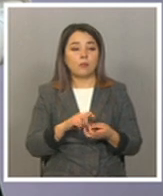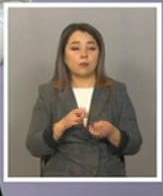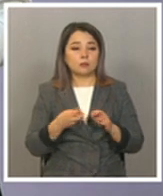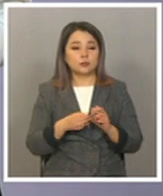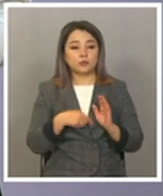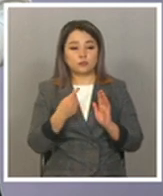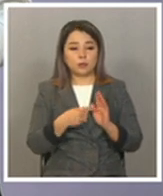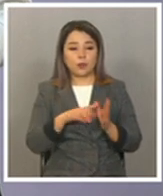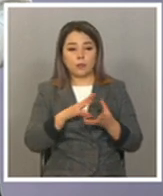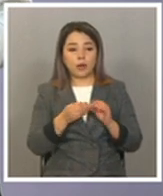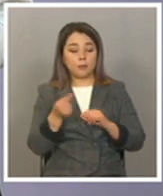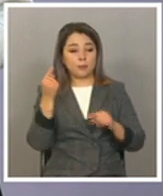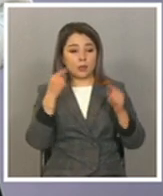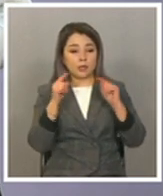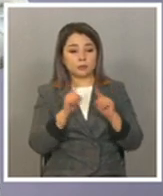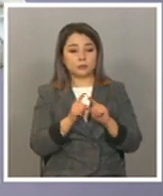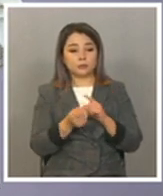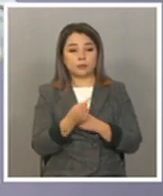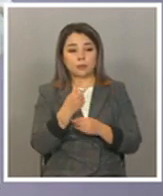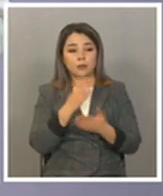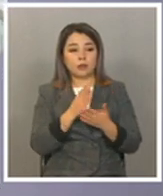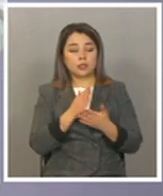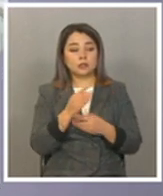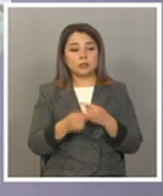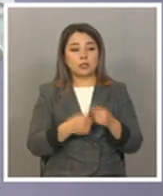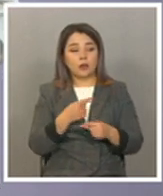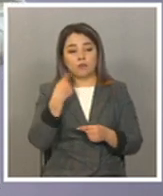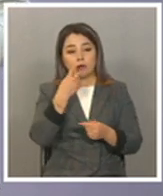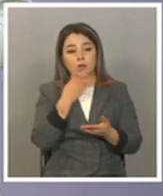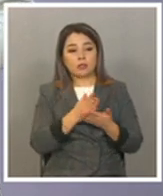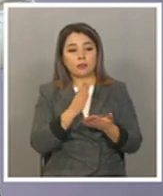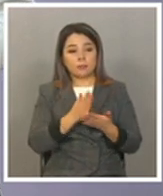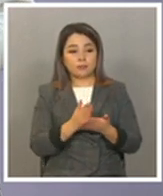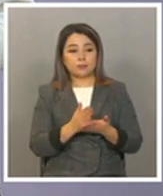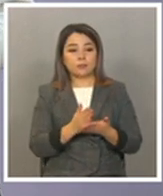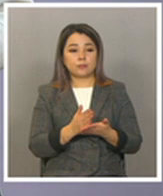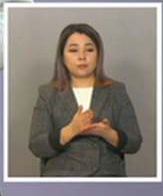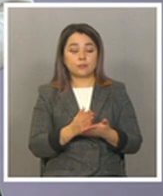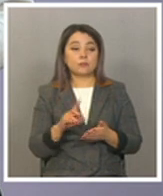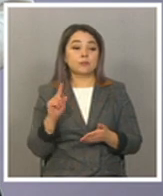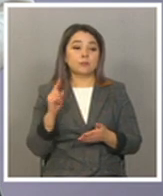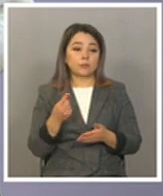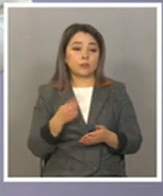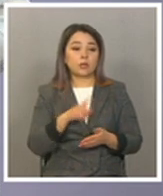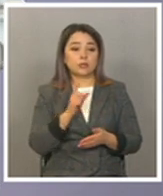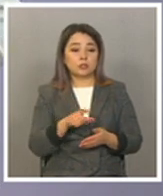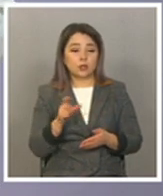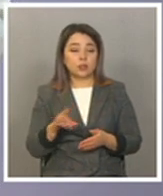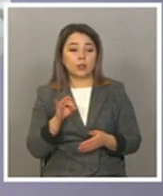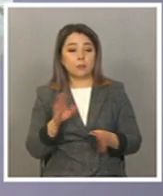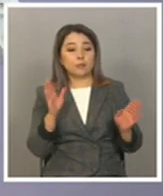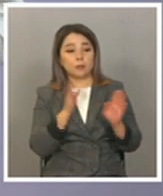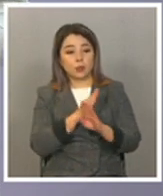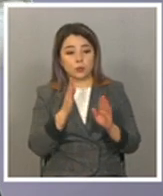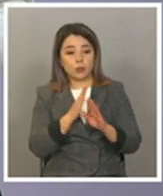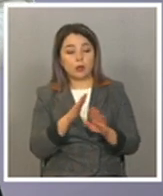всего произведения является следующее выражение. Почему человек и природа находятся на одной